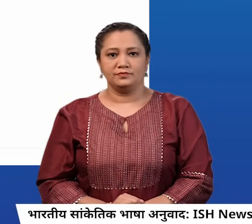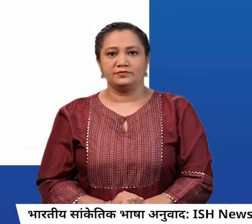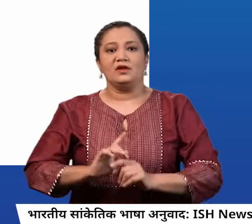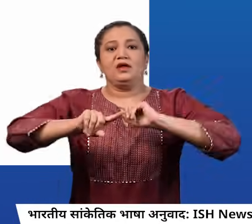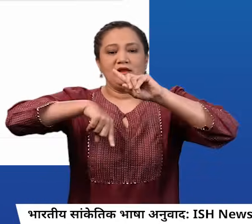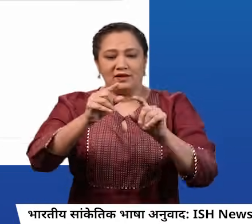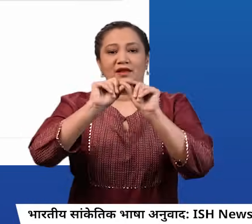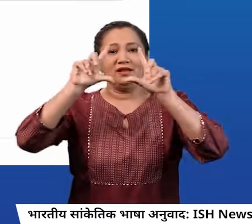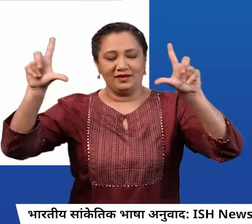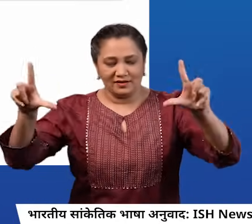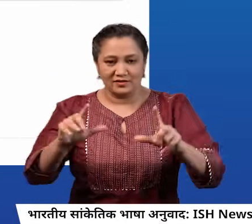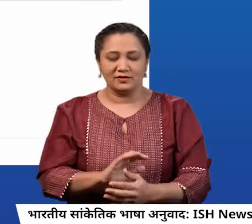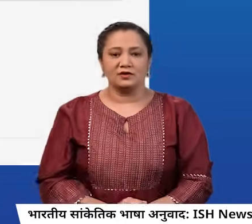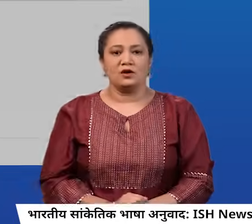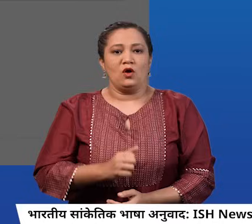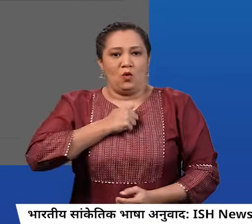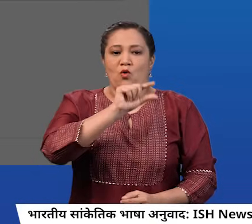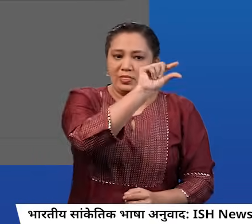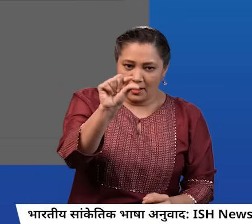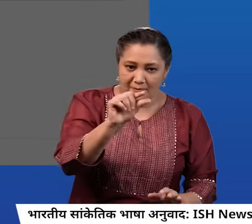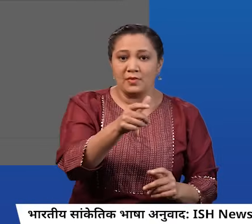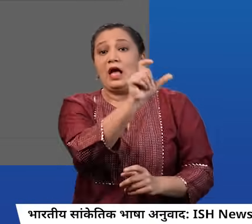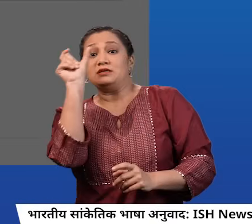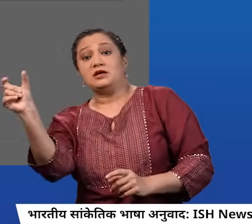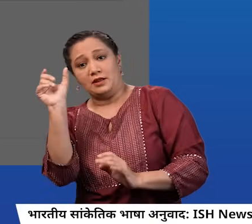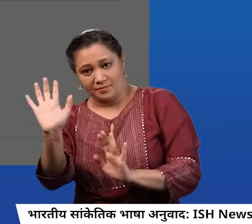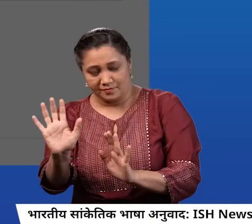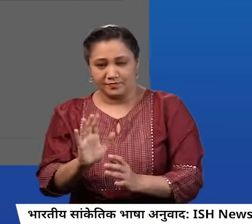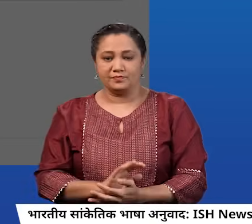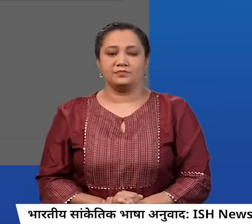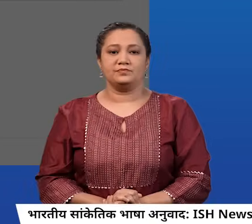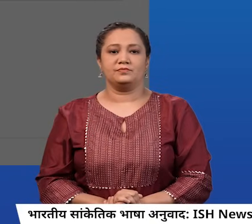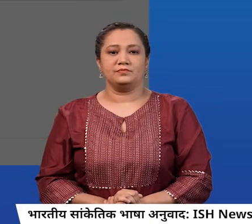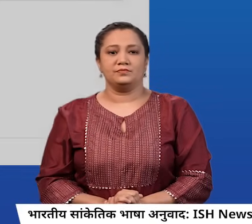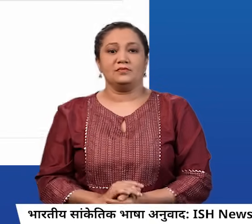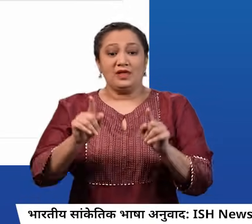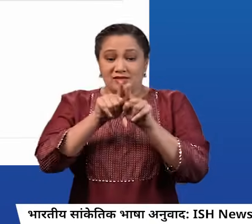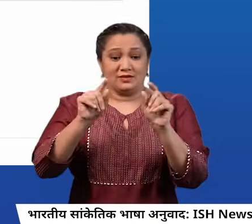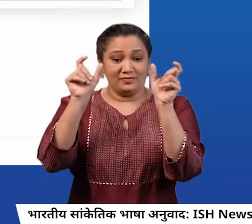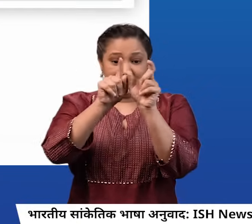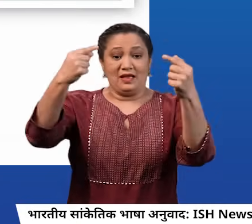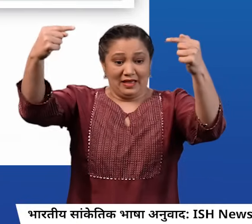या पुडचा टप्याद दिलेल्या रकान्यान महे क्रमाना अपलन नाव आणी आडनाव हे तप्षिल भराईचे आहेत।